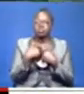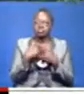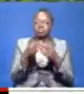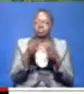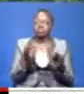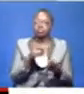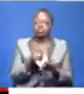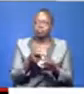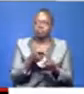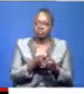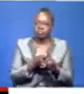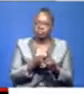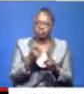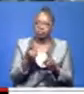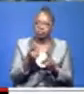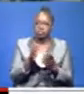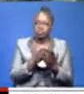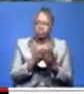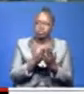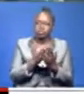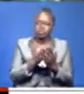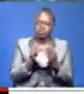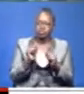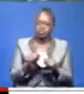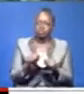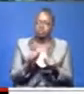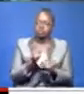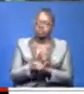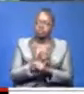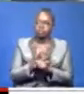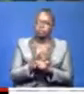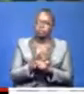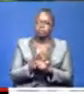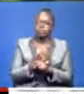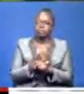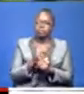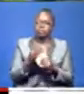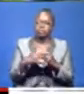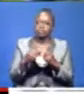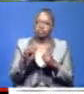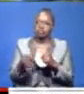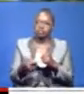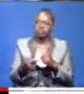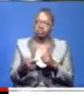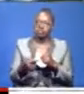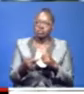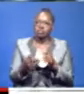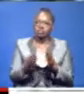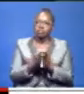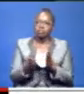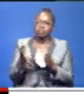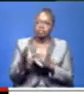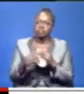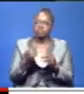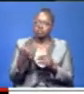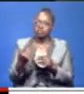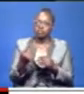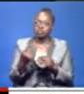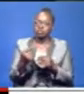na moja ya muda wa kati inayoweza kuhifadhi mbegu 1080 kwa kipindi cha miaka 100 na